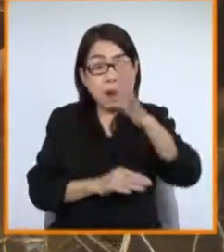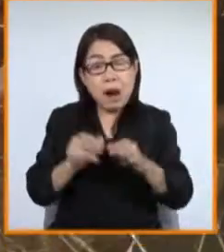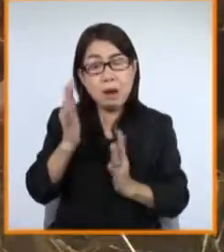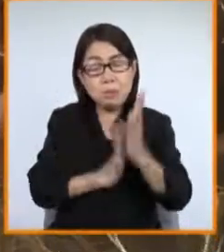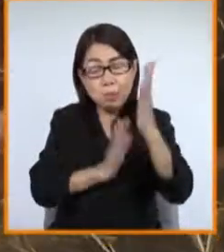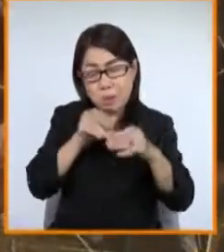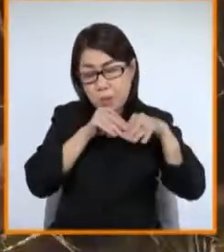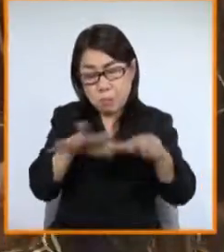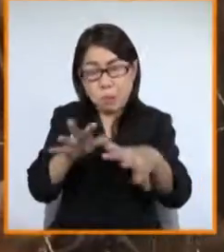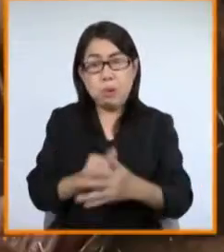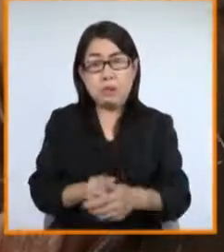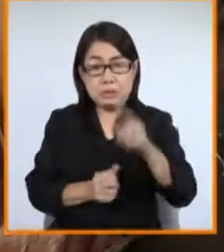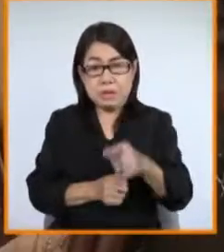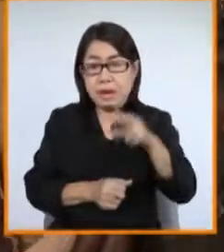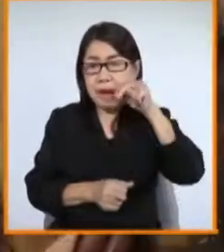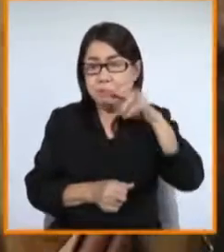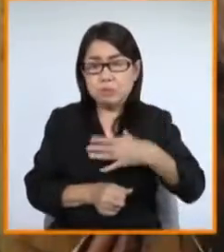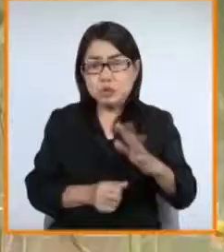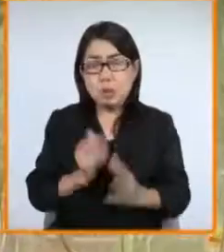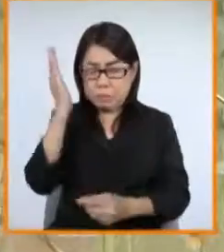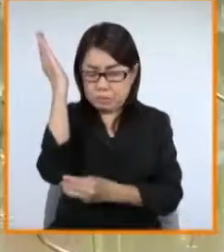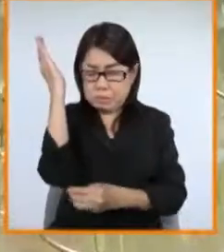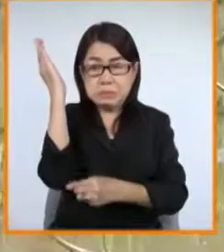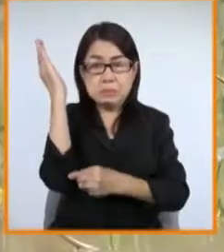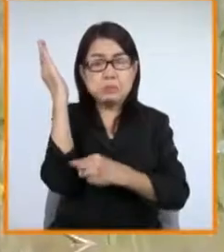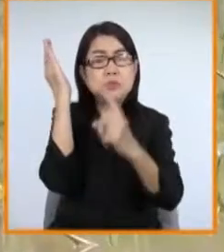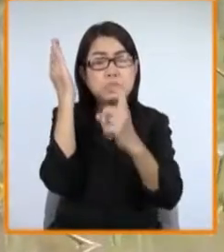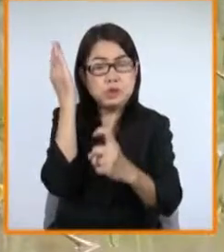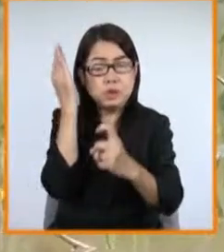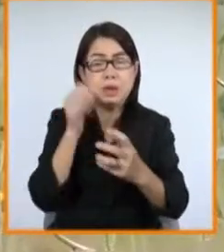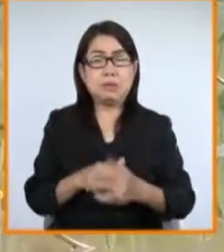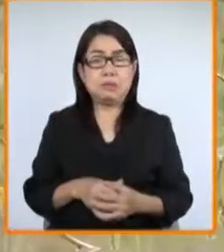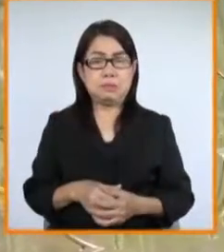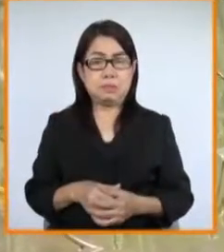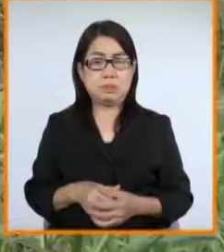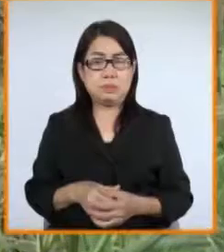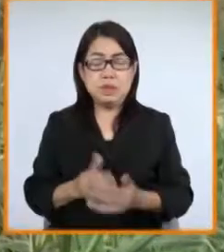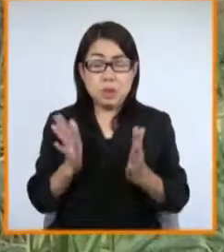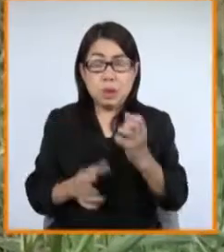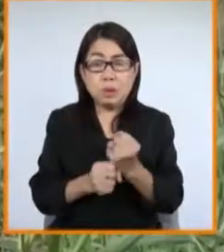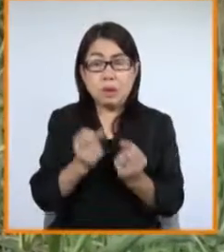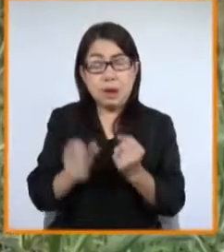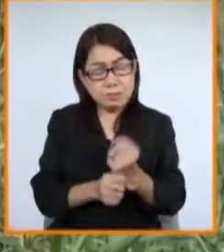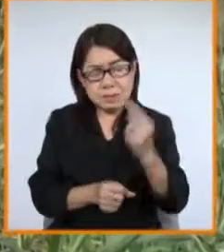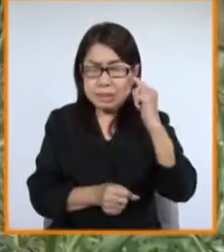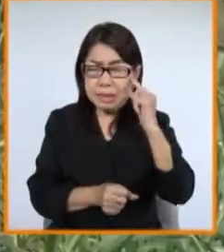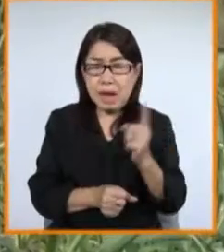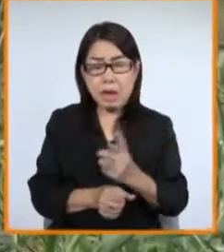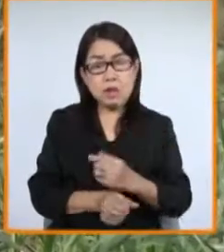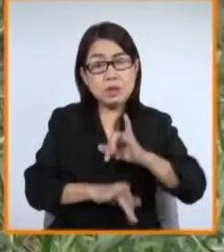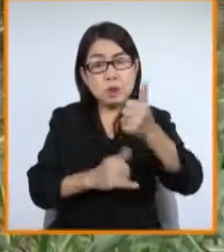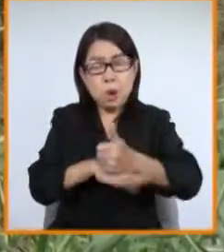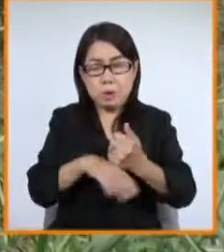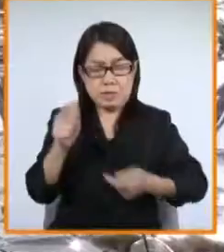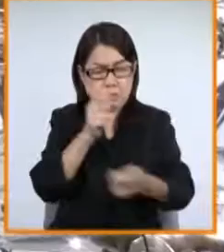ง2ชนิดไม่ชอบน้ำและจะเน่าเสียหายหากถูกน้ำท่วมขังเป็นเวลานานทำให้เกษตรกรที่นี่เริ่มเก็บเกี่ยวก่อนกำหนดเพื่อป้